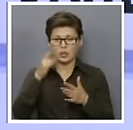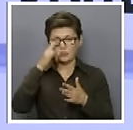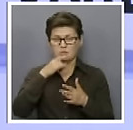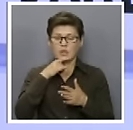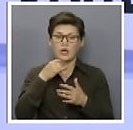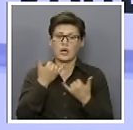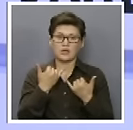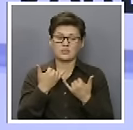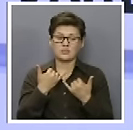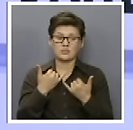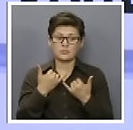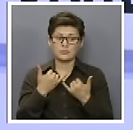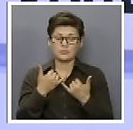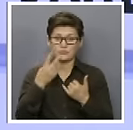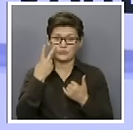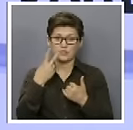қазір